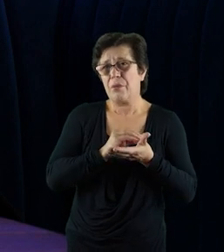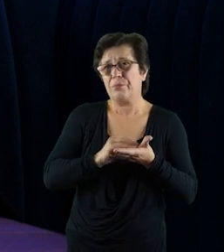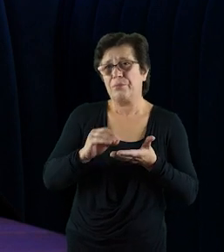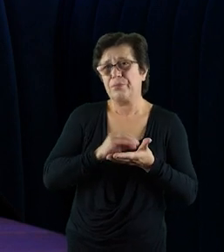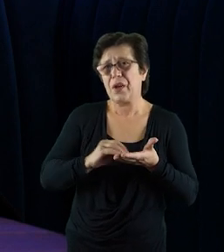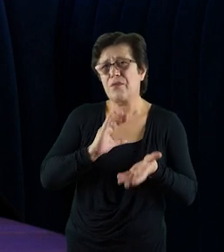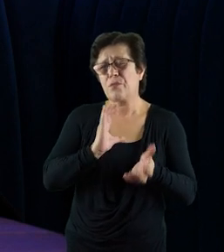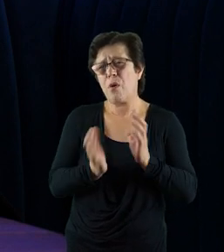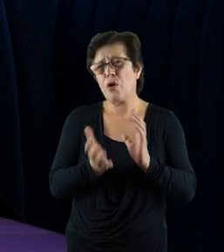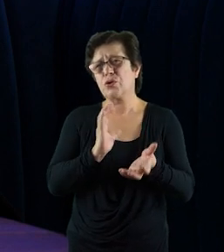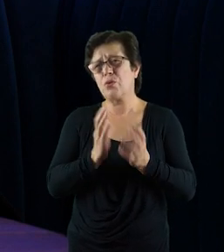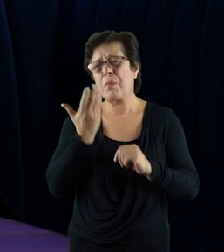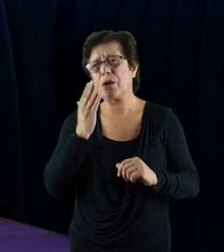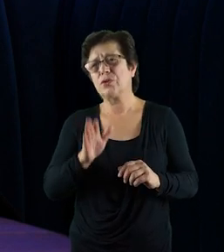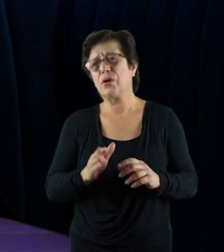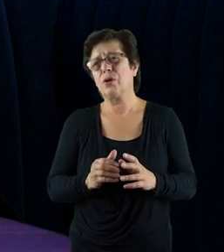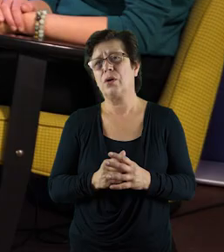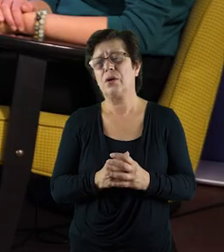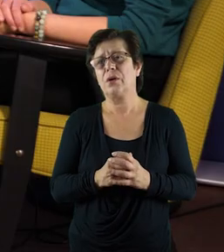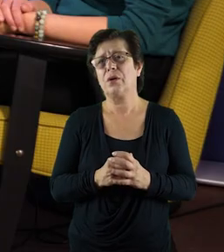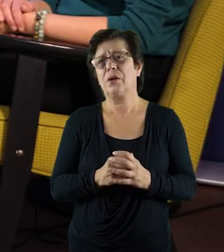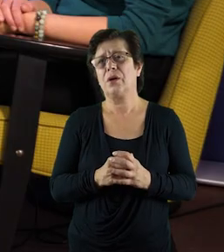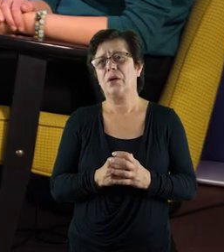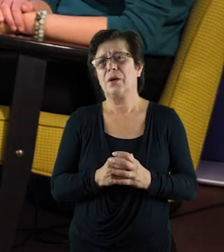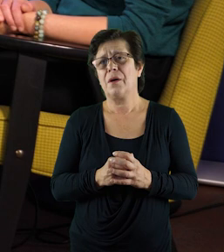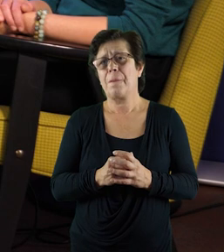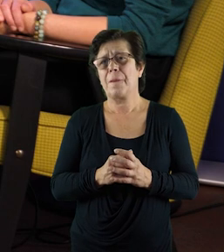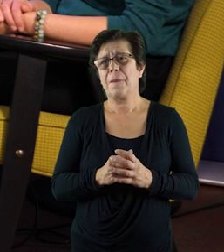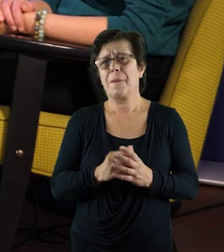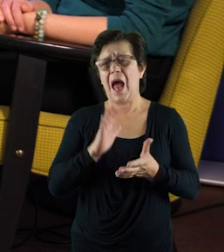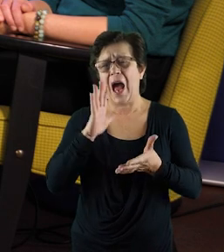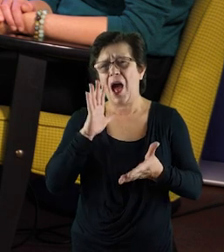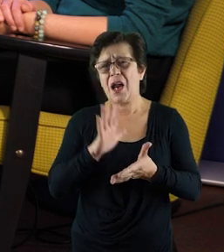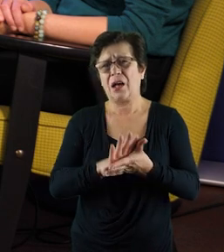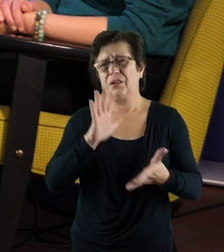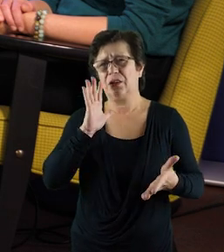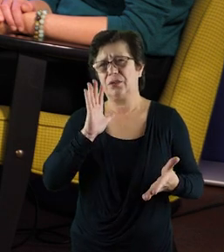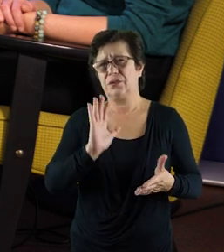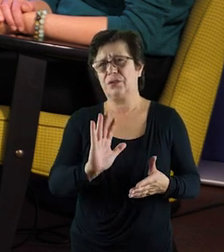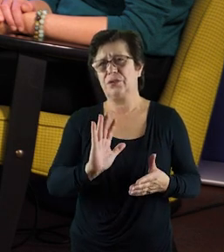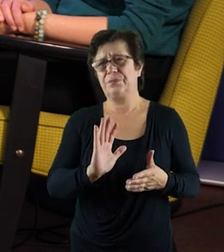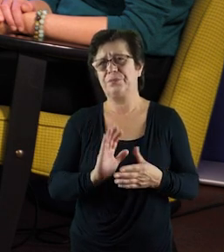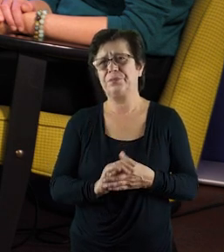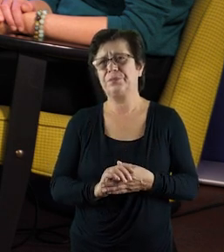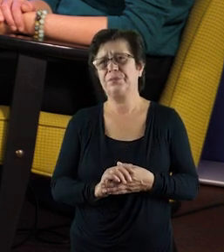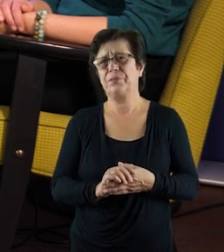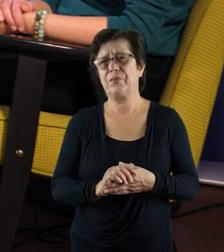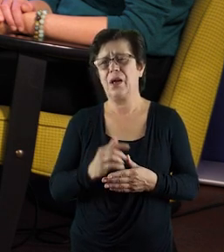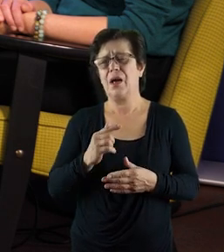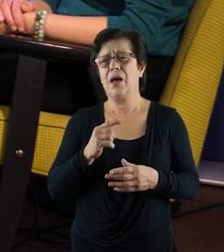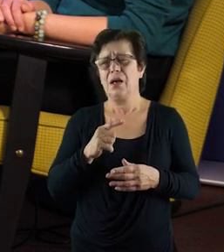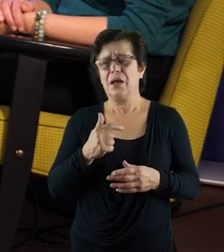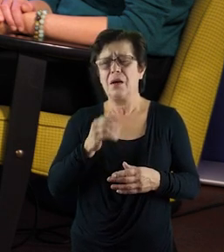sposób bardzo, bardzo charakterystyczny, bardzo oryginalny. Znaczy ja bardzo się cieszę,